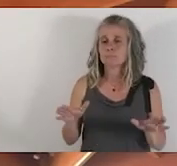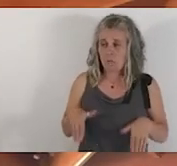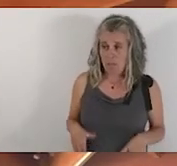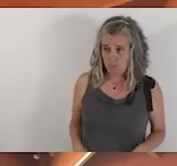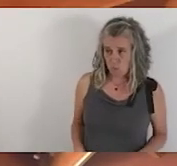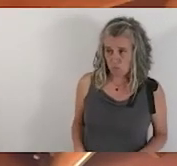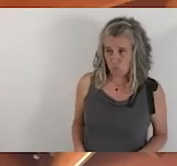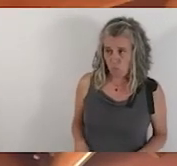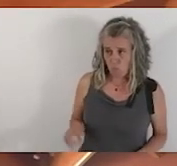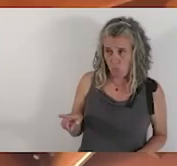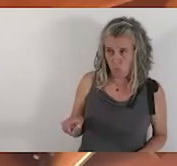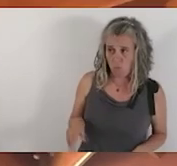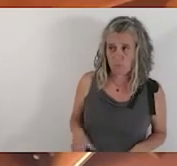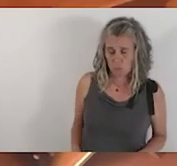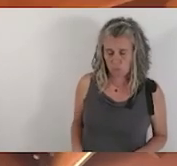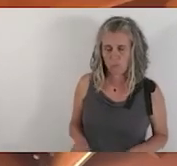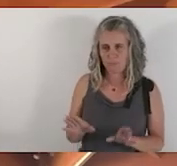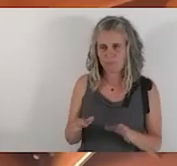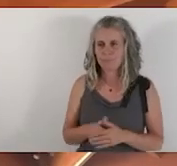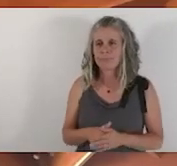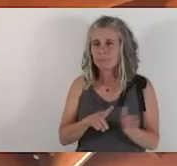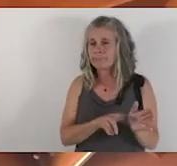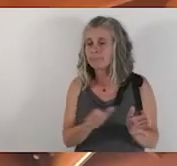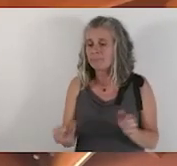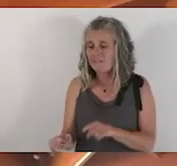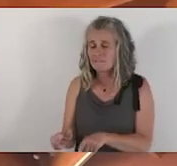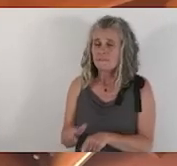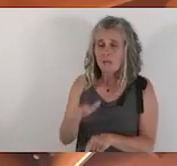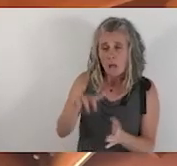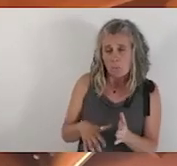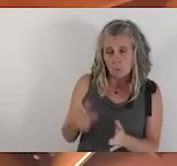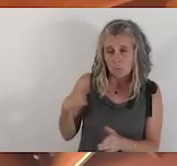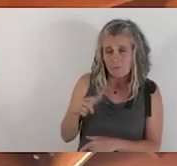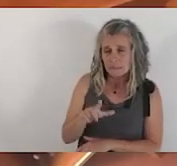Abstention sur le 25 et le 26. Idem.